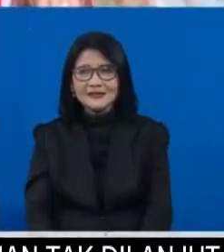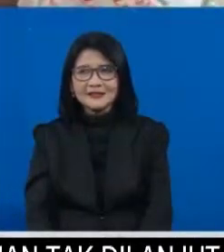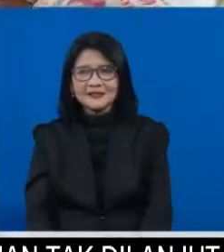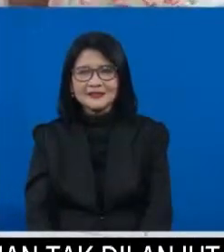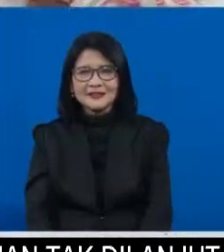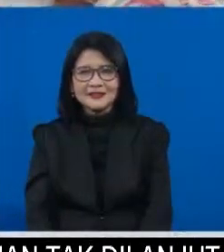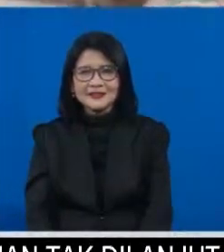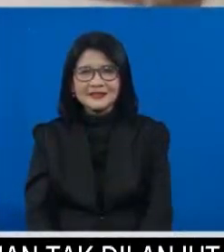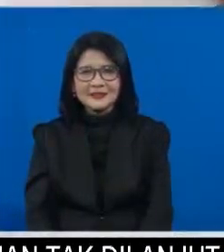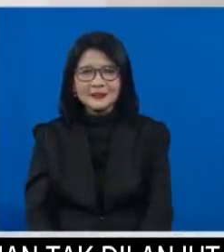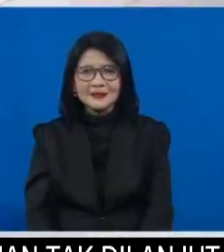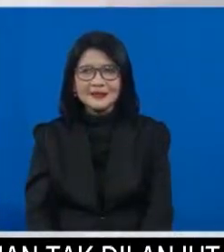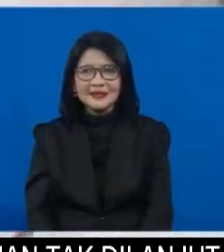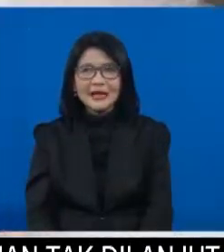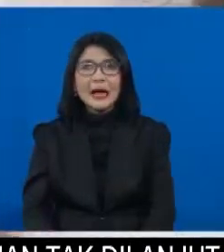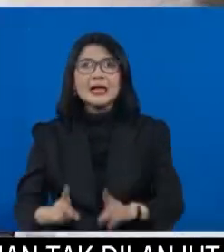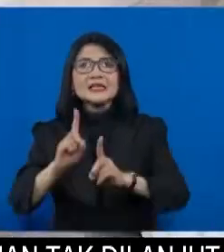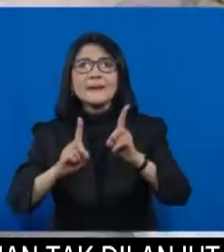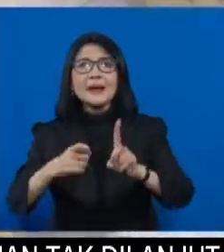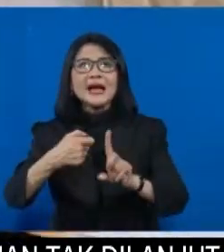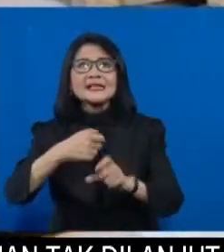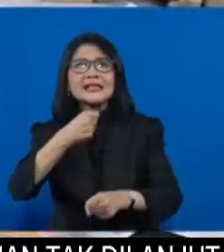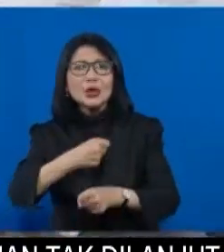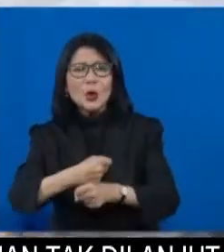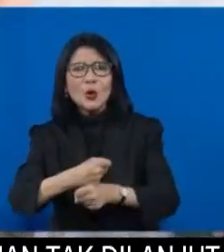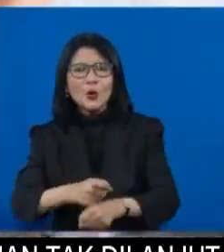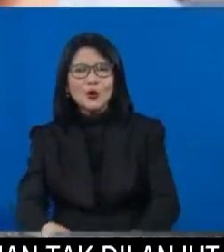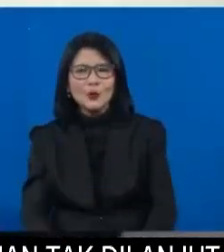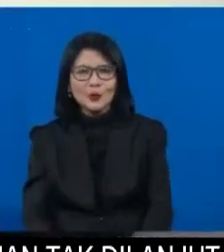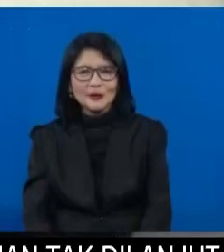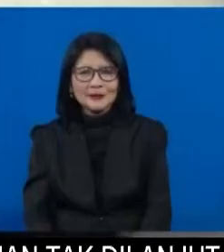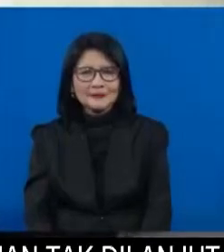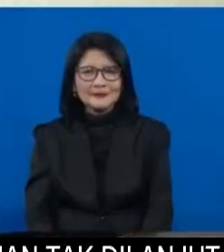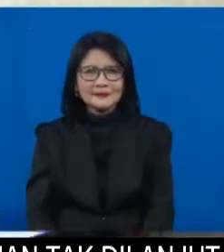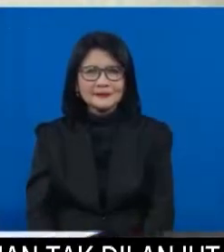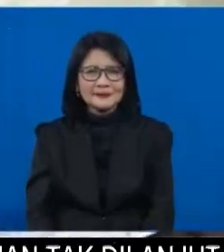Lumayan ini, soalnya 11 kilo sama kayak susu tadi ya Pak.